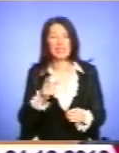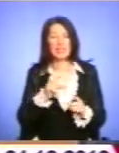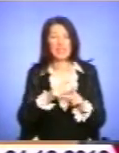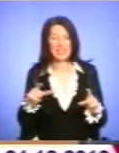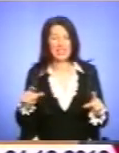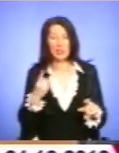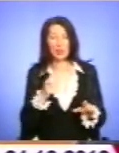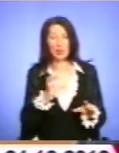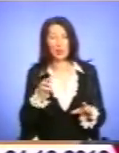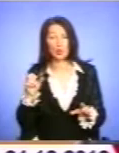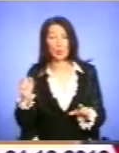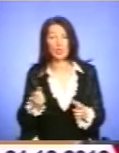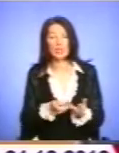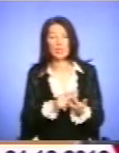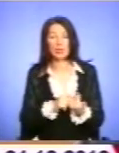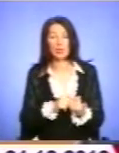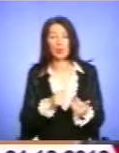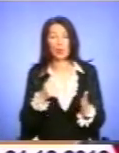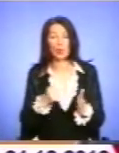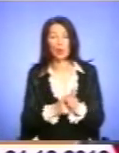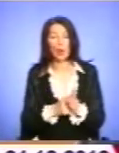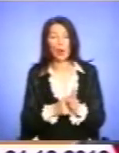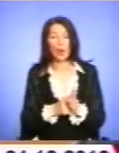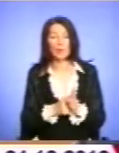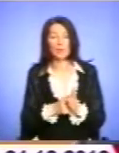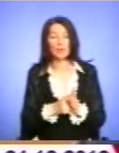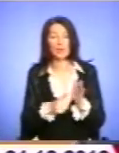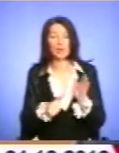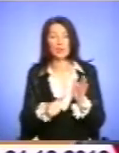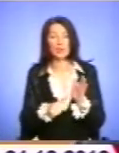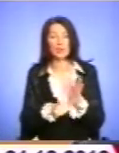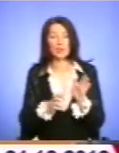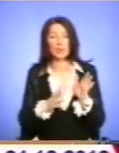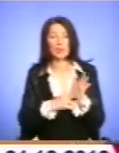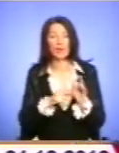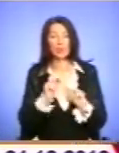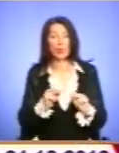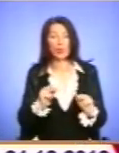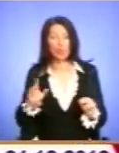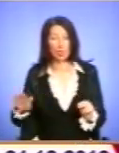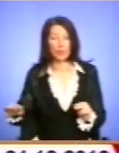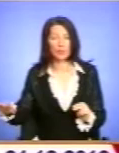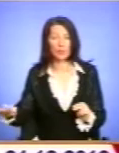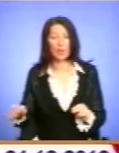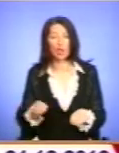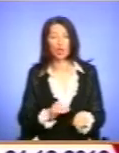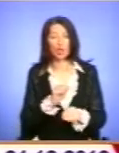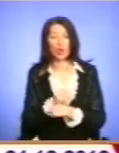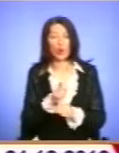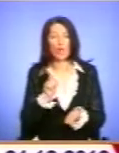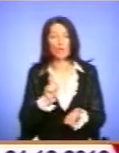з чисельністю до 6-9 учнів. Додатково